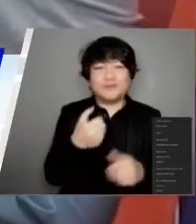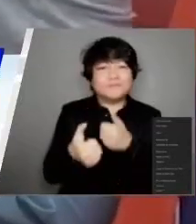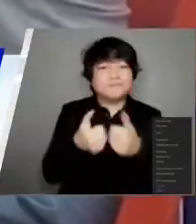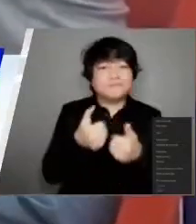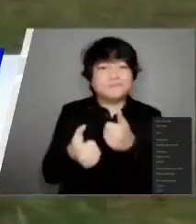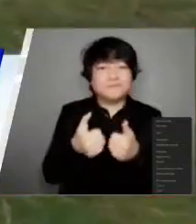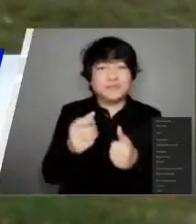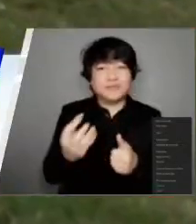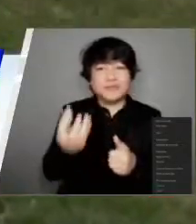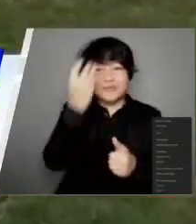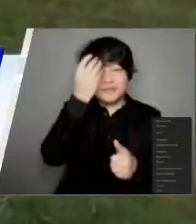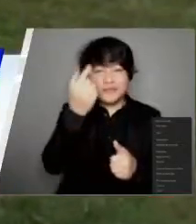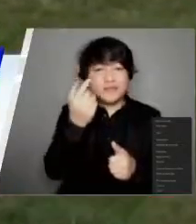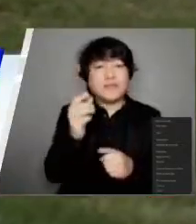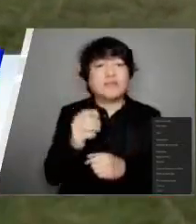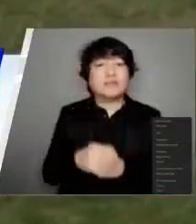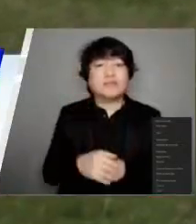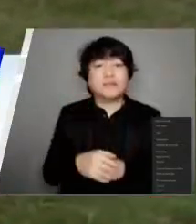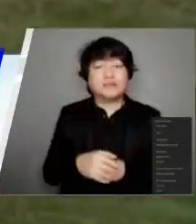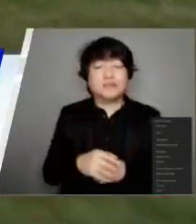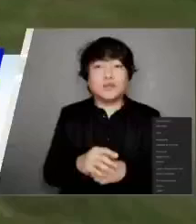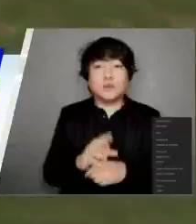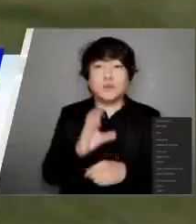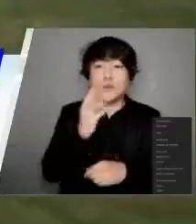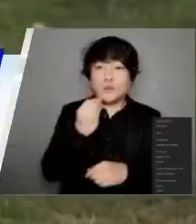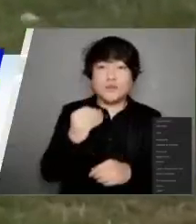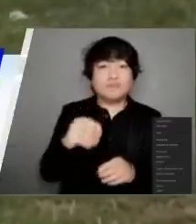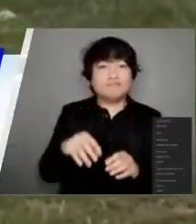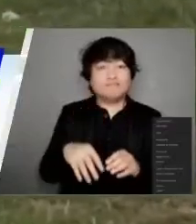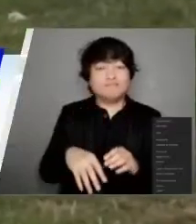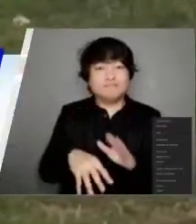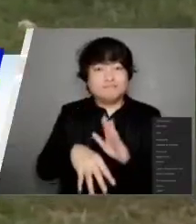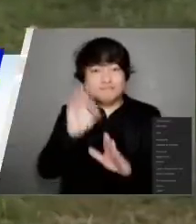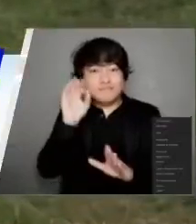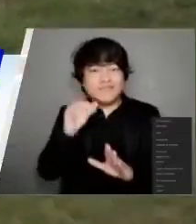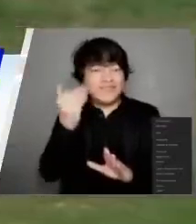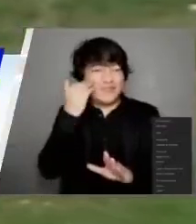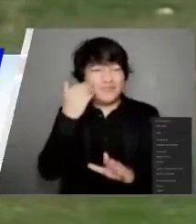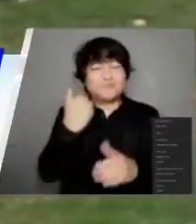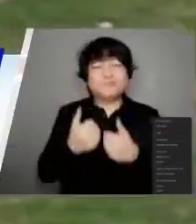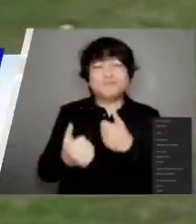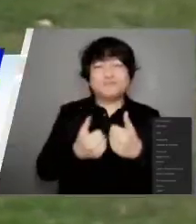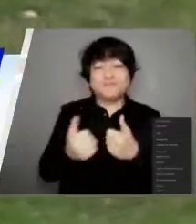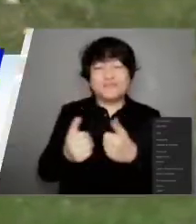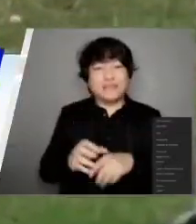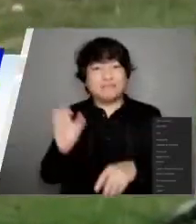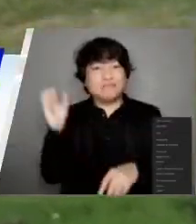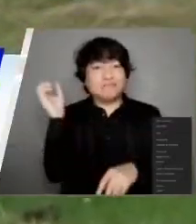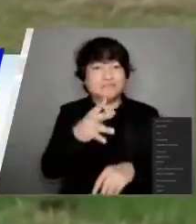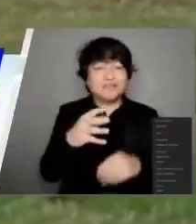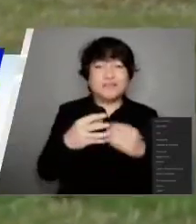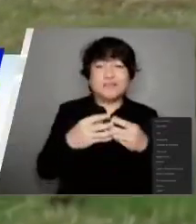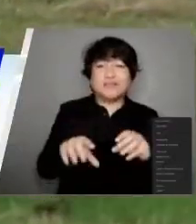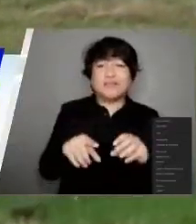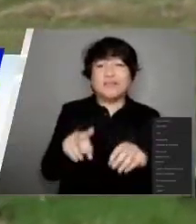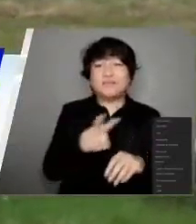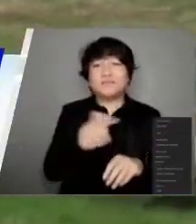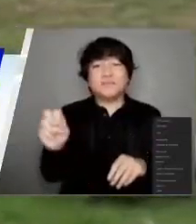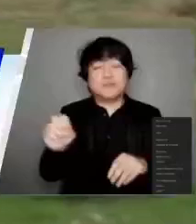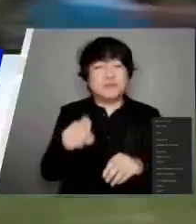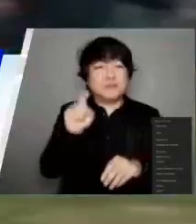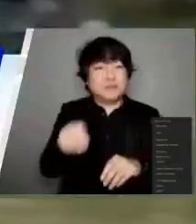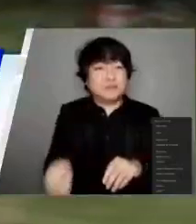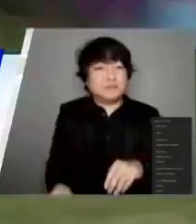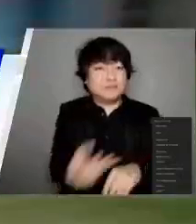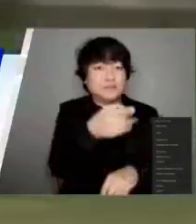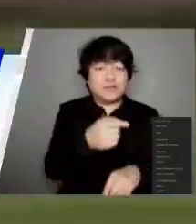ng hilaw na itlog, ayun, talo. Main event, ang batuhan ng itlog kung saan dapat hindi ito mabasag.